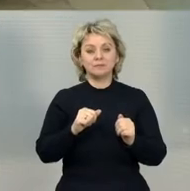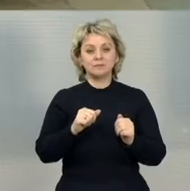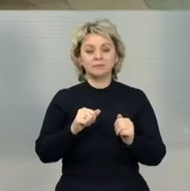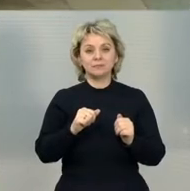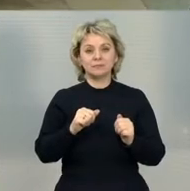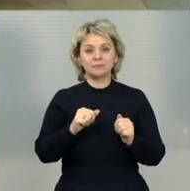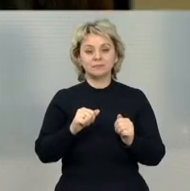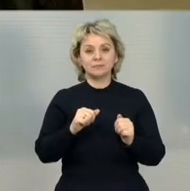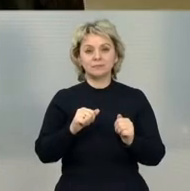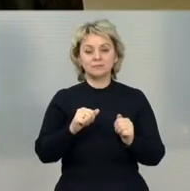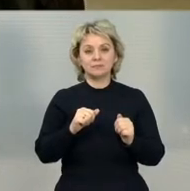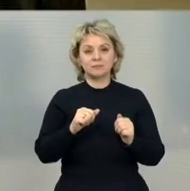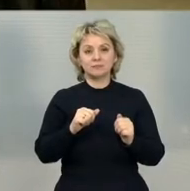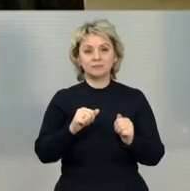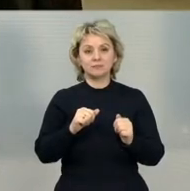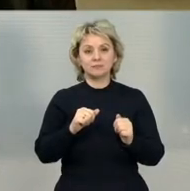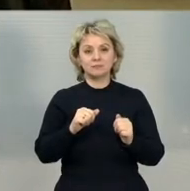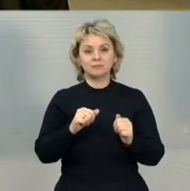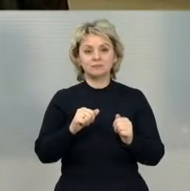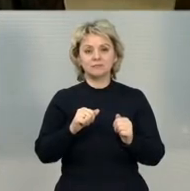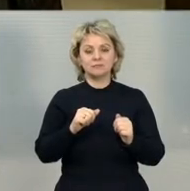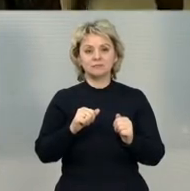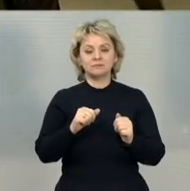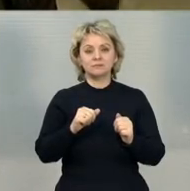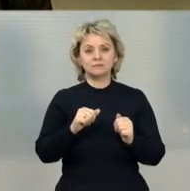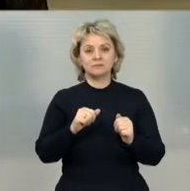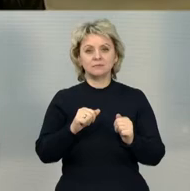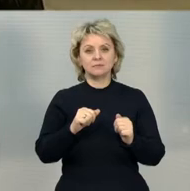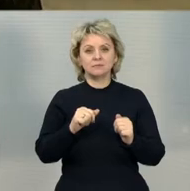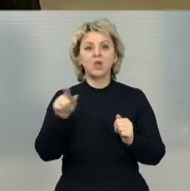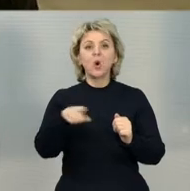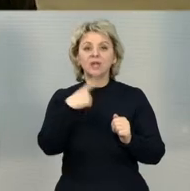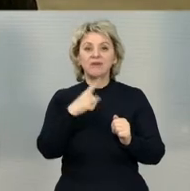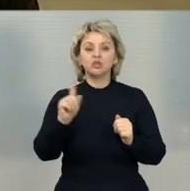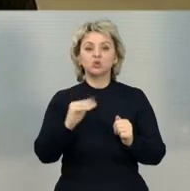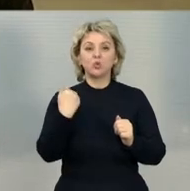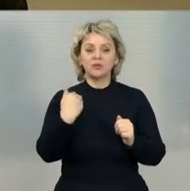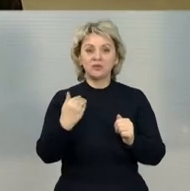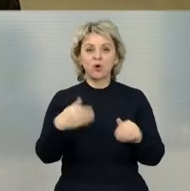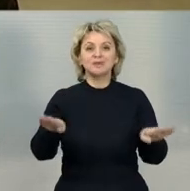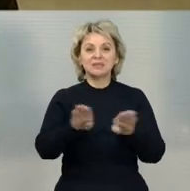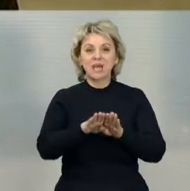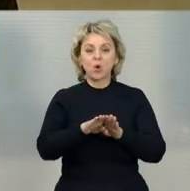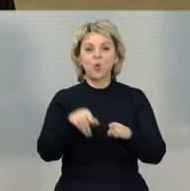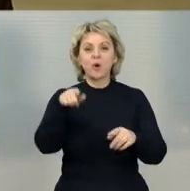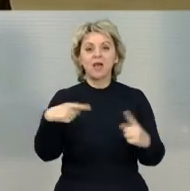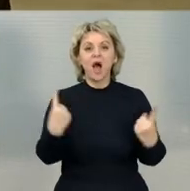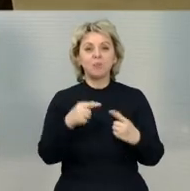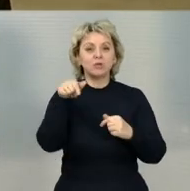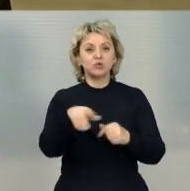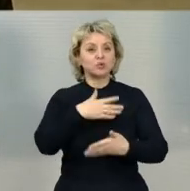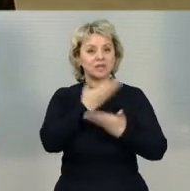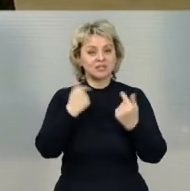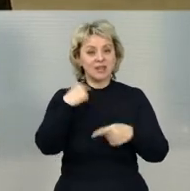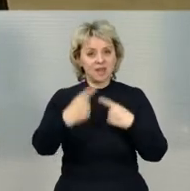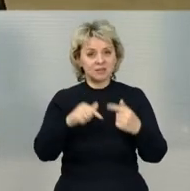Pasqua, ma il sabato, prima di cominciare le funzioni. Говорит, что такого обычая у них нету